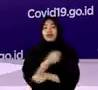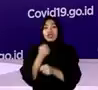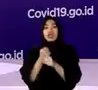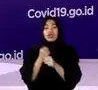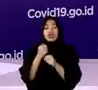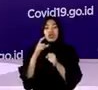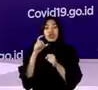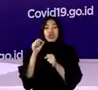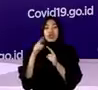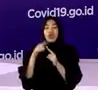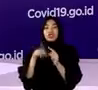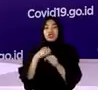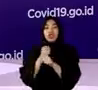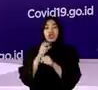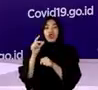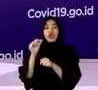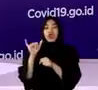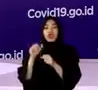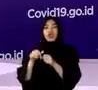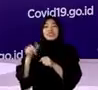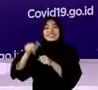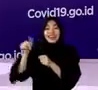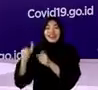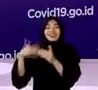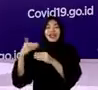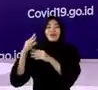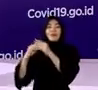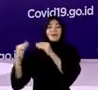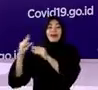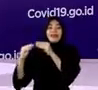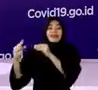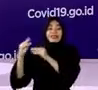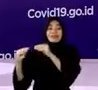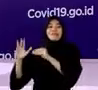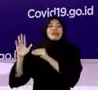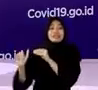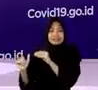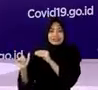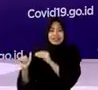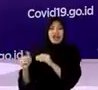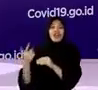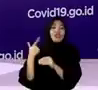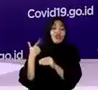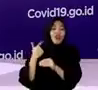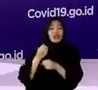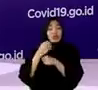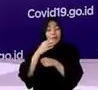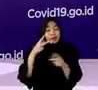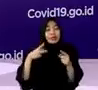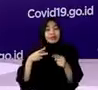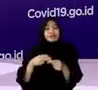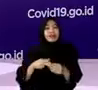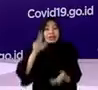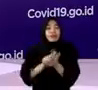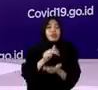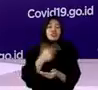tahap pembahasan, sehingga mohon masyarakat maupun media menunggu rilis resminya. Terima